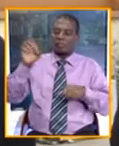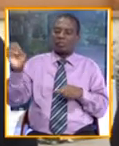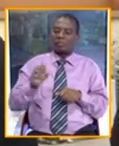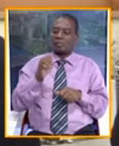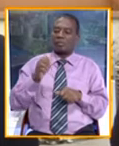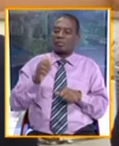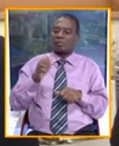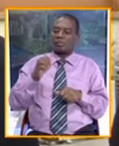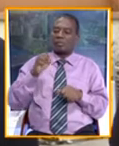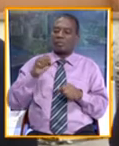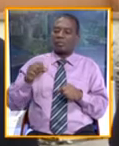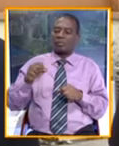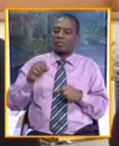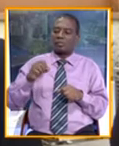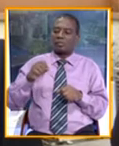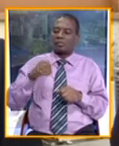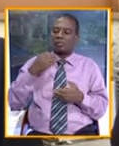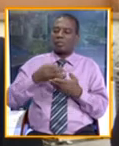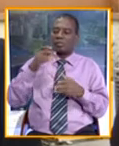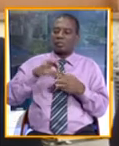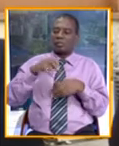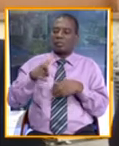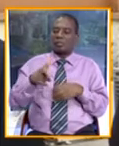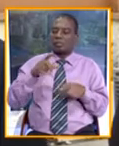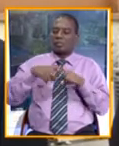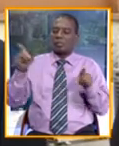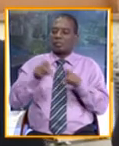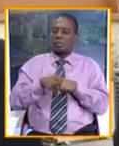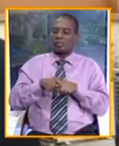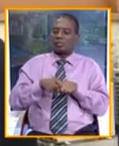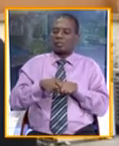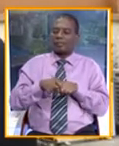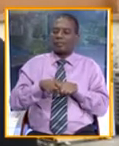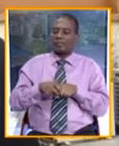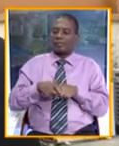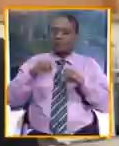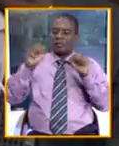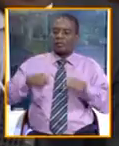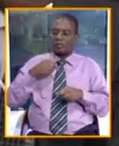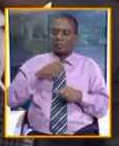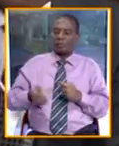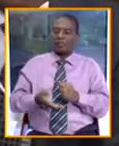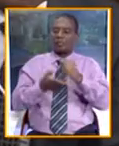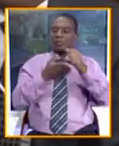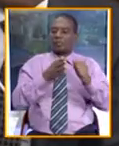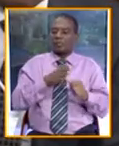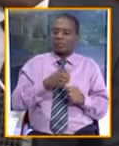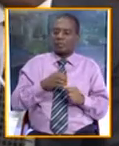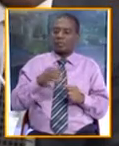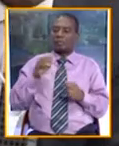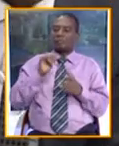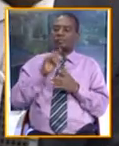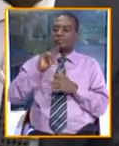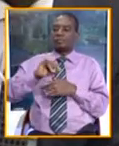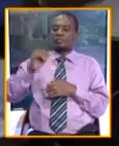fait, non seulement de structurer des financements dans ce sens-là, mais aussi qui ont la possibilité de nous accompagner dans le financement. C'est du 16 au 18 juin